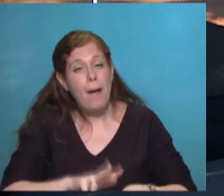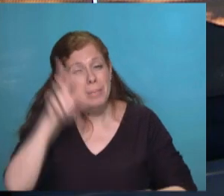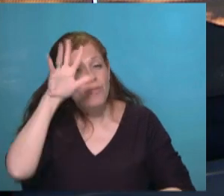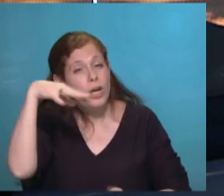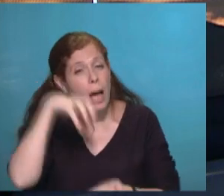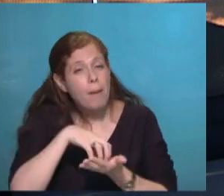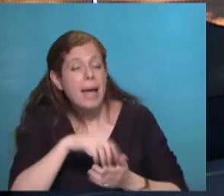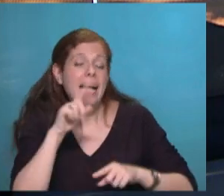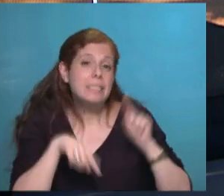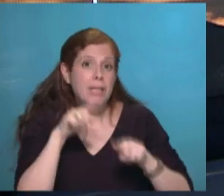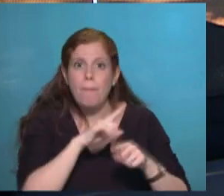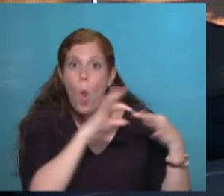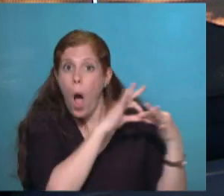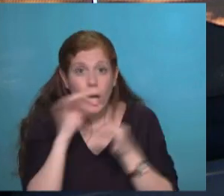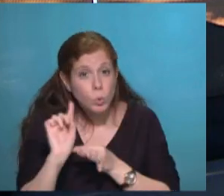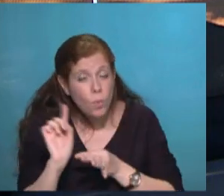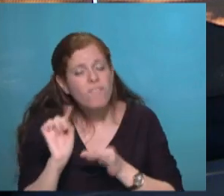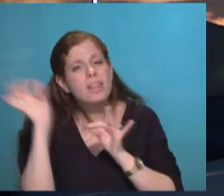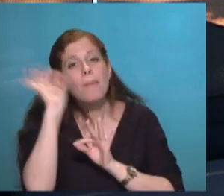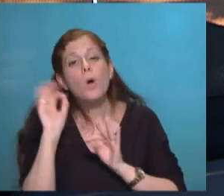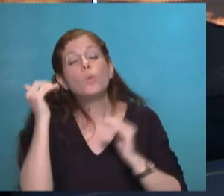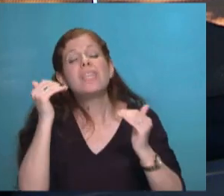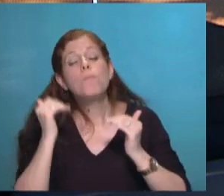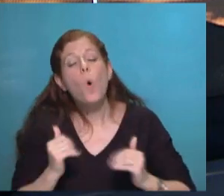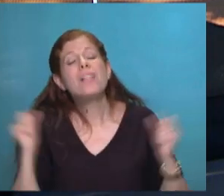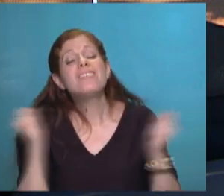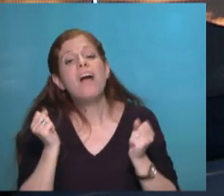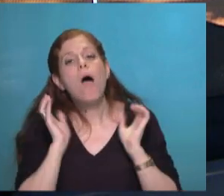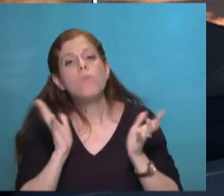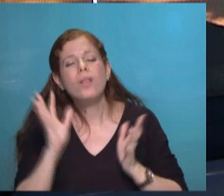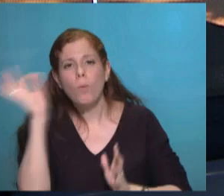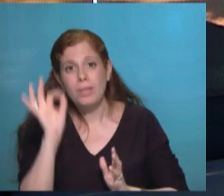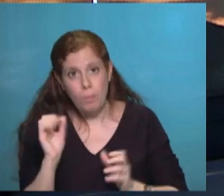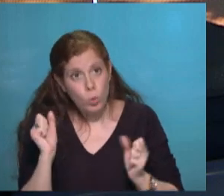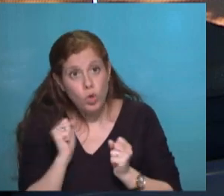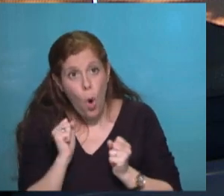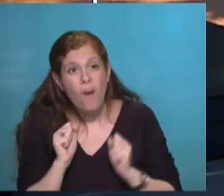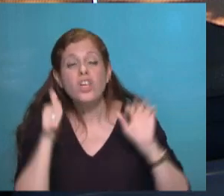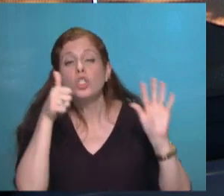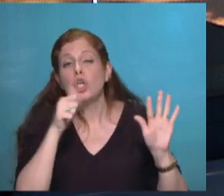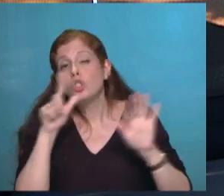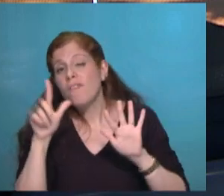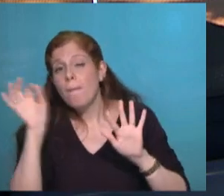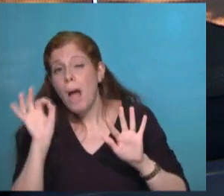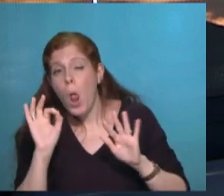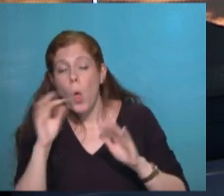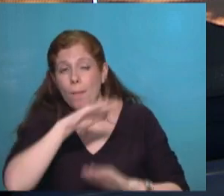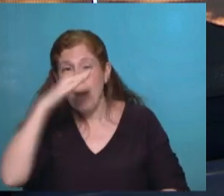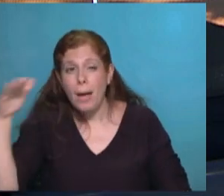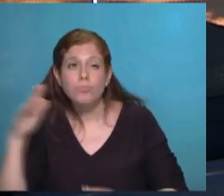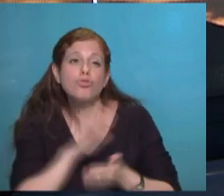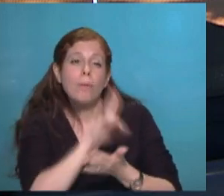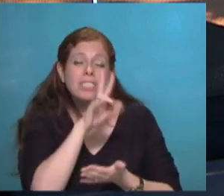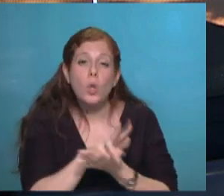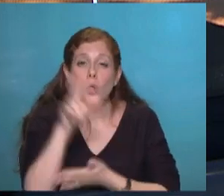מדי פעם, לא רצוף, טמפרטורות נמוכות, מאוד מאוד קר. אנחנו בטמפרטורות של חורף, 6 עד 7 מעלות בערים, 12 עד 13 לאורך